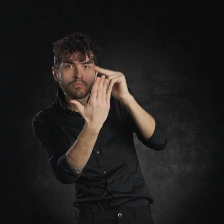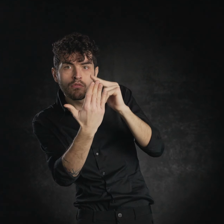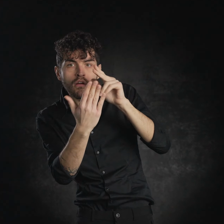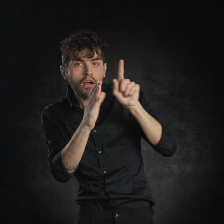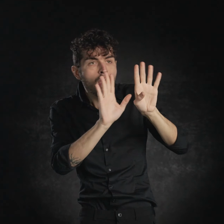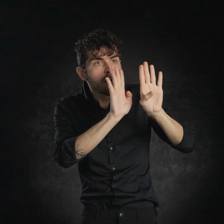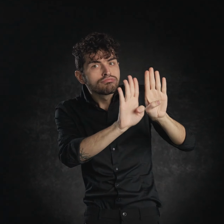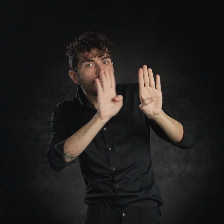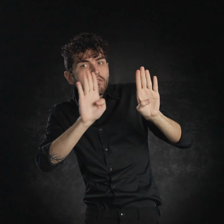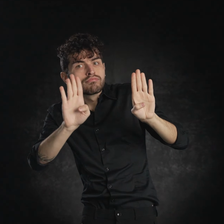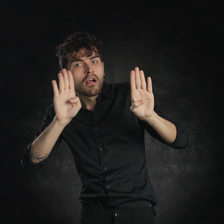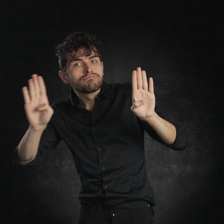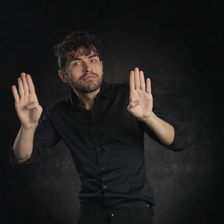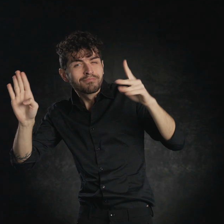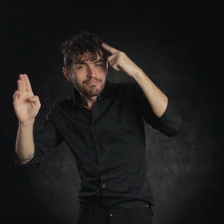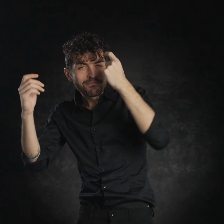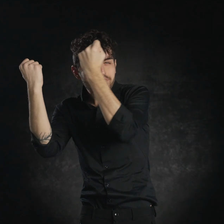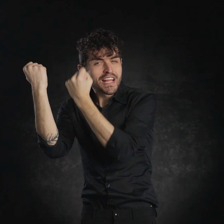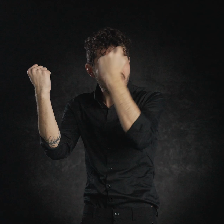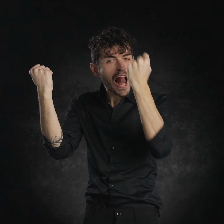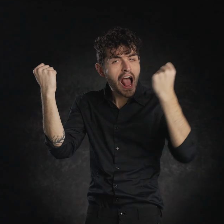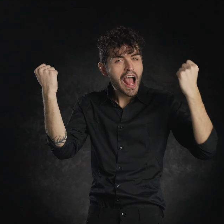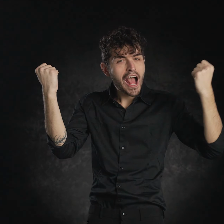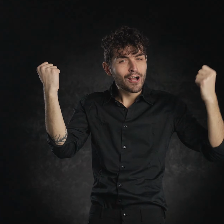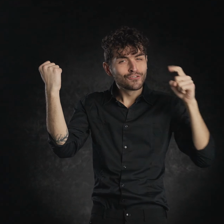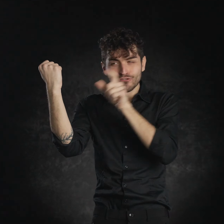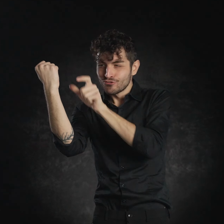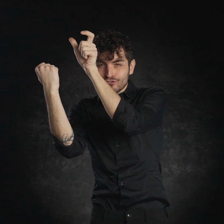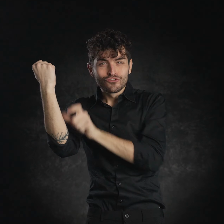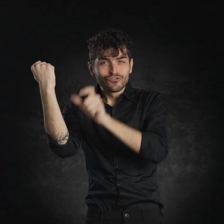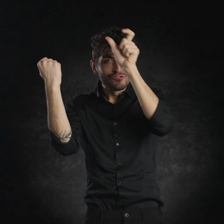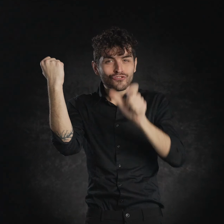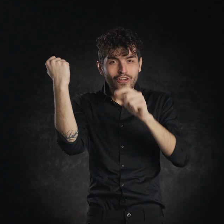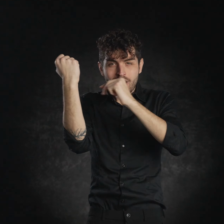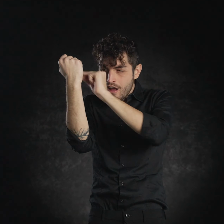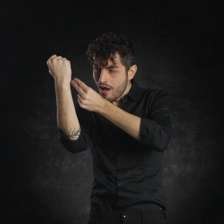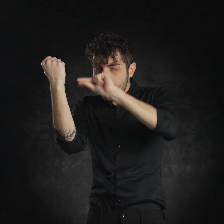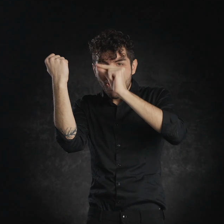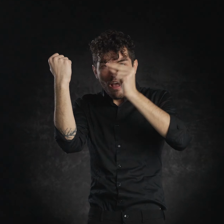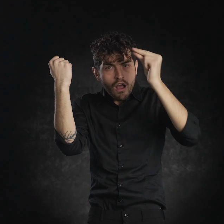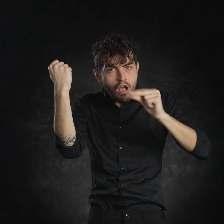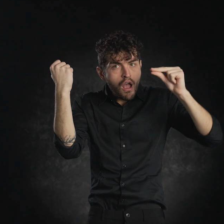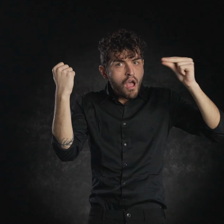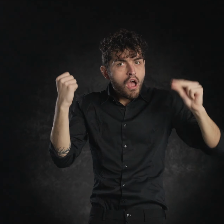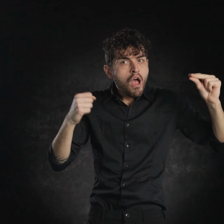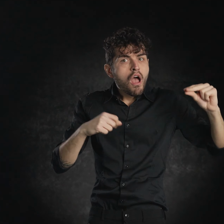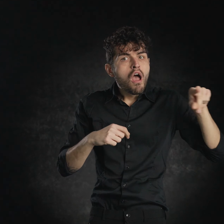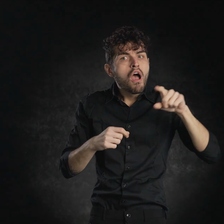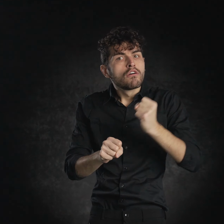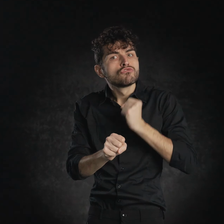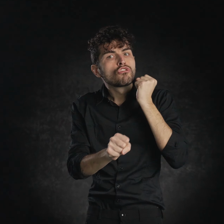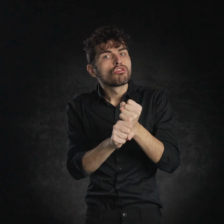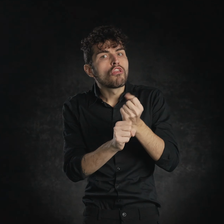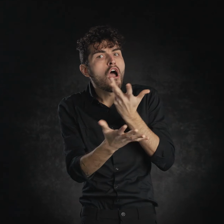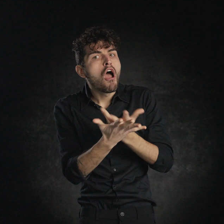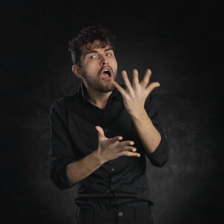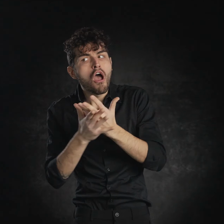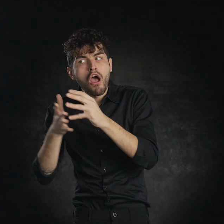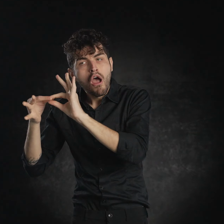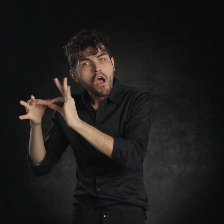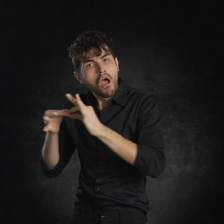come queste pitture che si erano situate di fronte ad ogni Pilastro